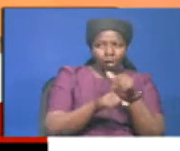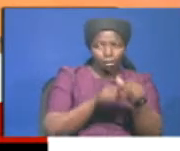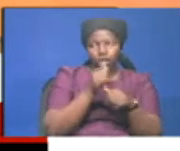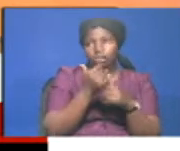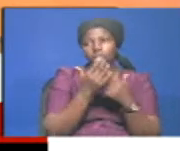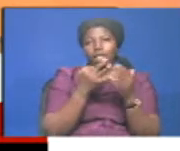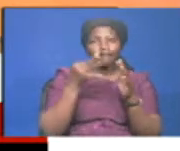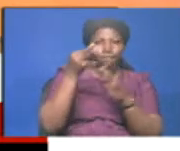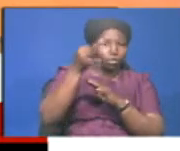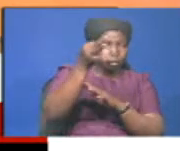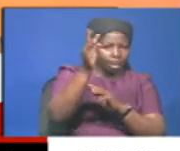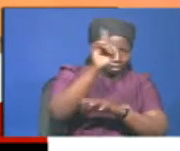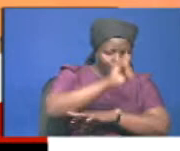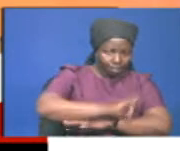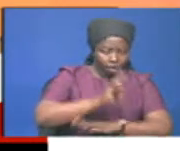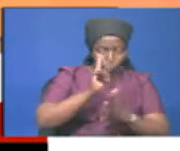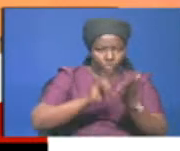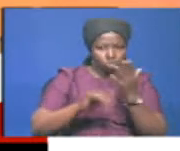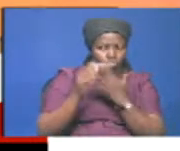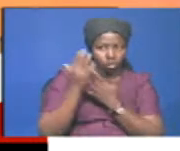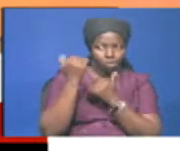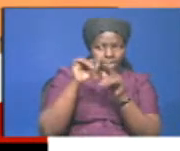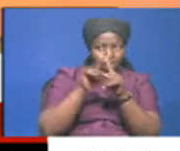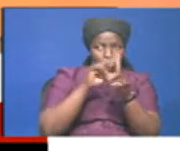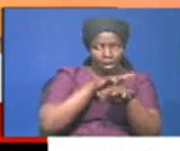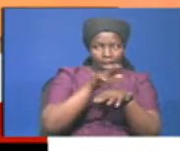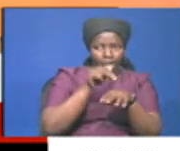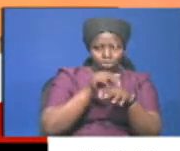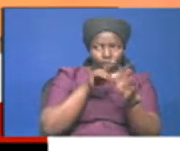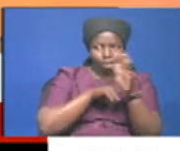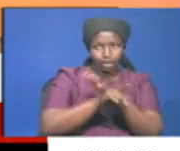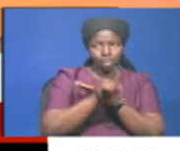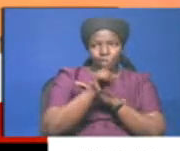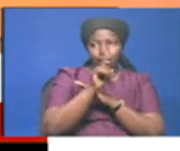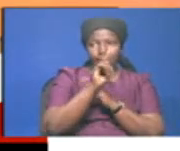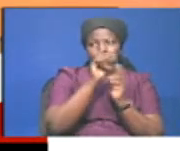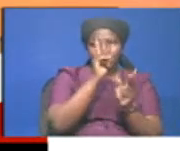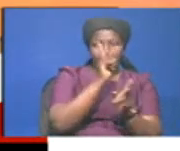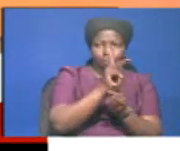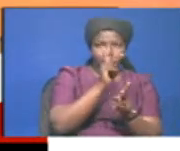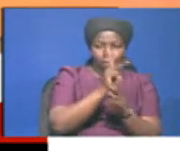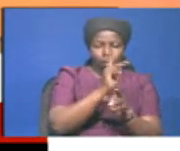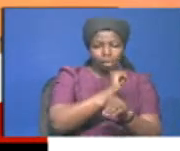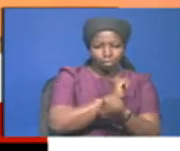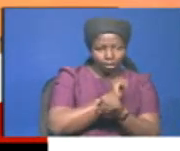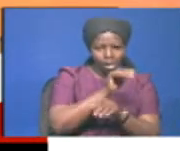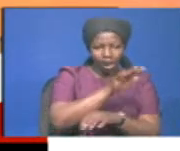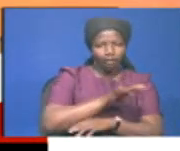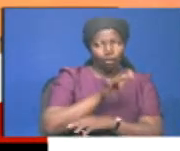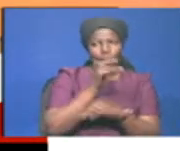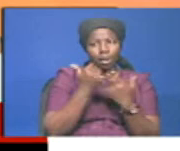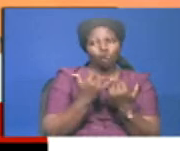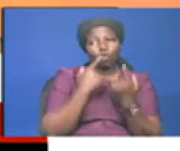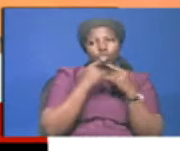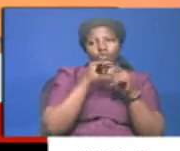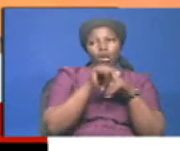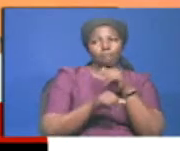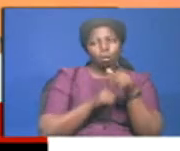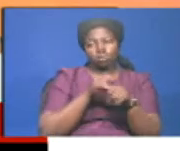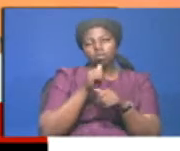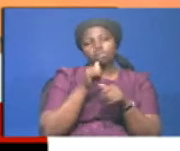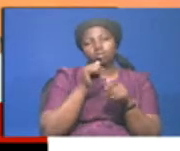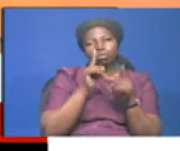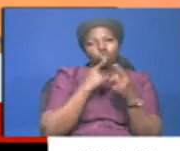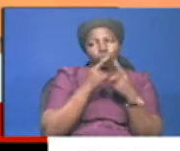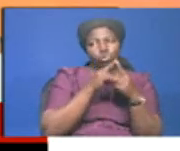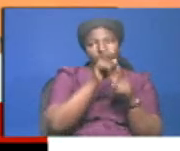za usoni kile ambacho tunatarajia kama taifa kwenye masuala ya uhifadhi wa mazingira. Sasa hivi tuzungumze tu na mwananchi, na hasa